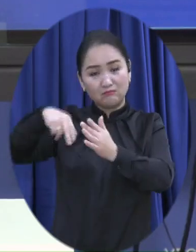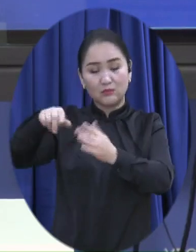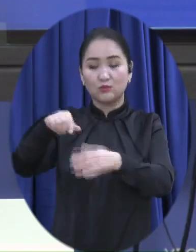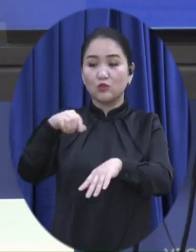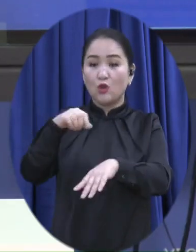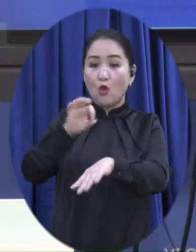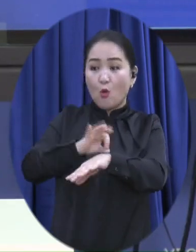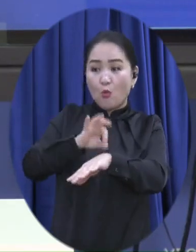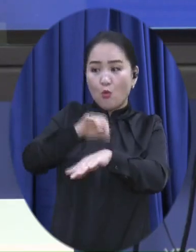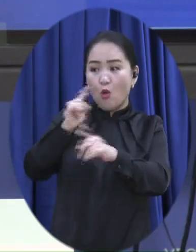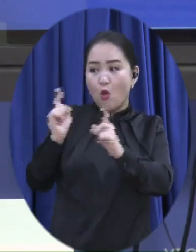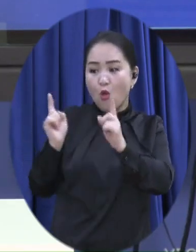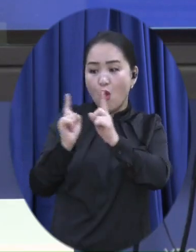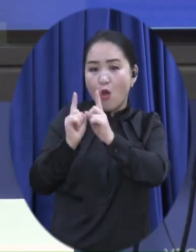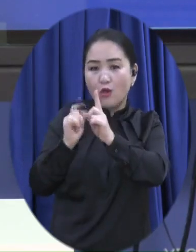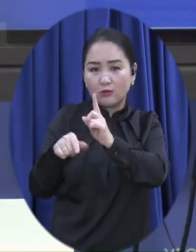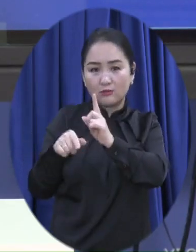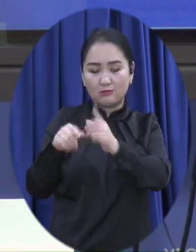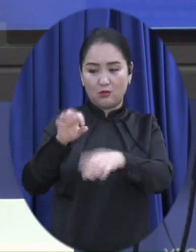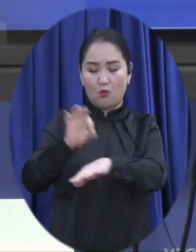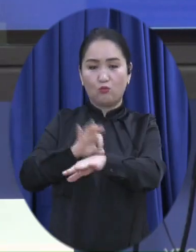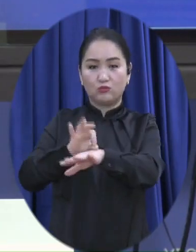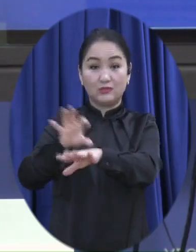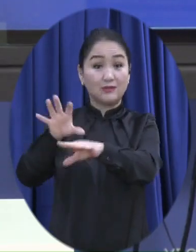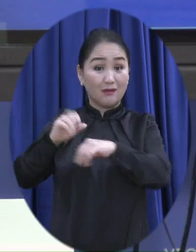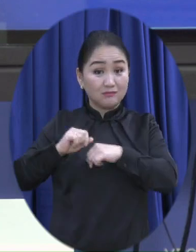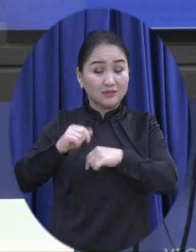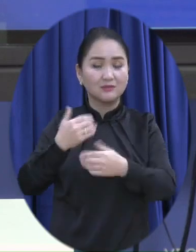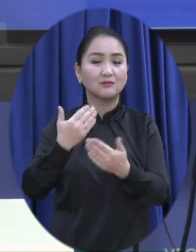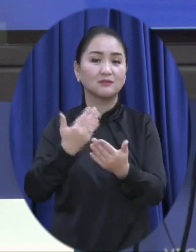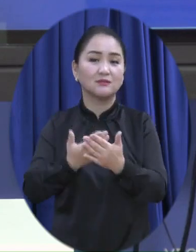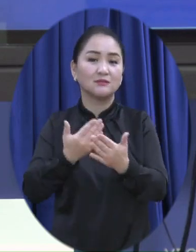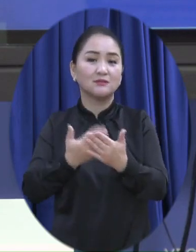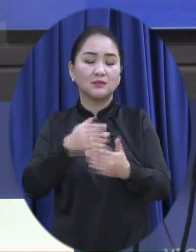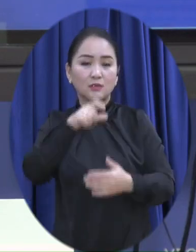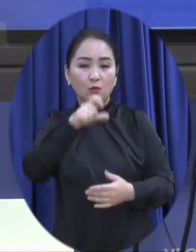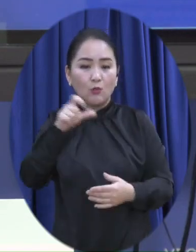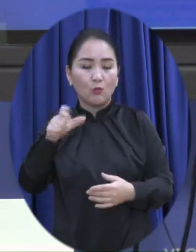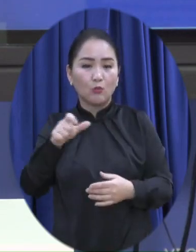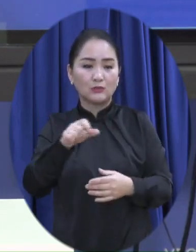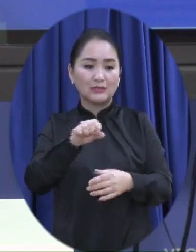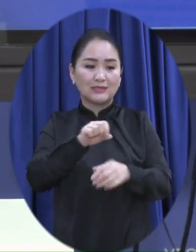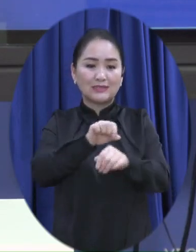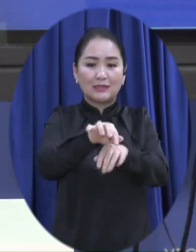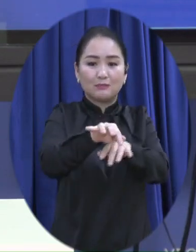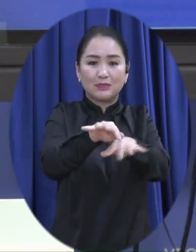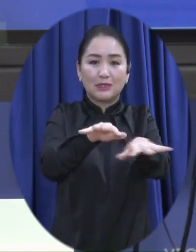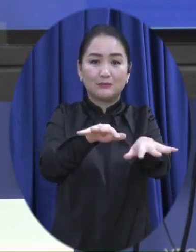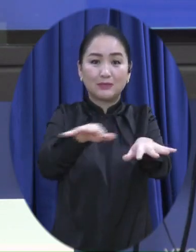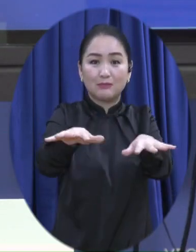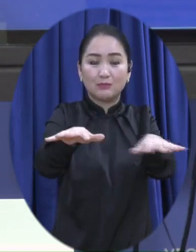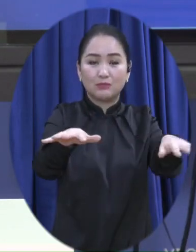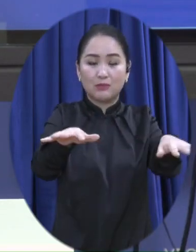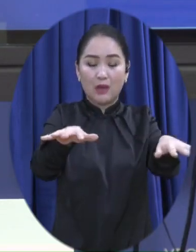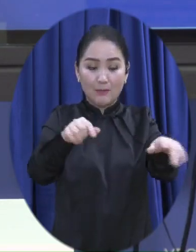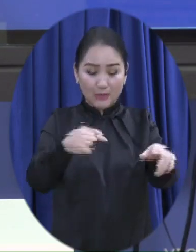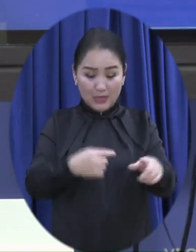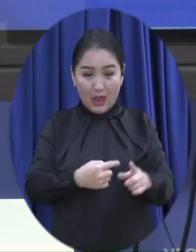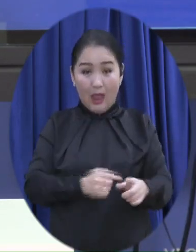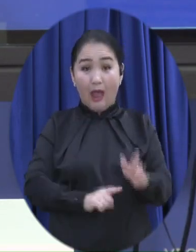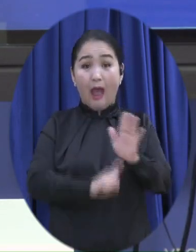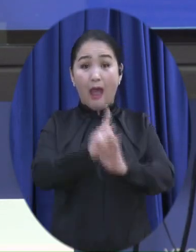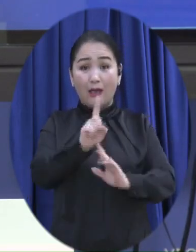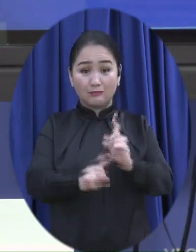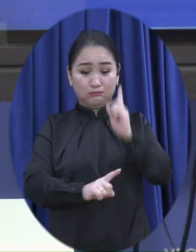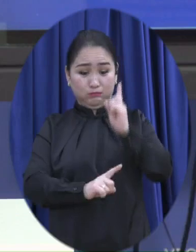одоо ойрцсон, хавдтал болсон манай халдварын хиллэгээр ийм хүмүүс бол салбарлаад өвчилж байгаа. Эхний уурхаа, их уурхаа бол нэг